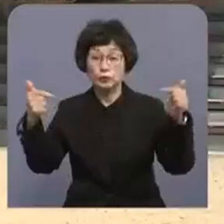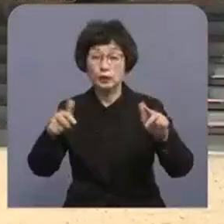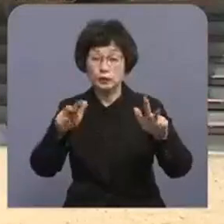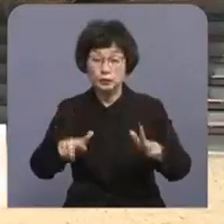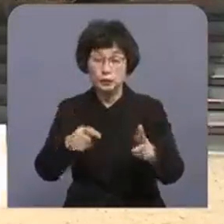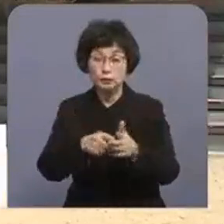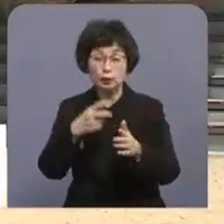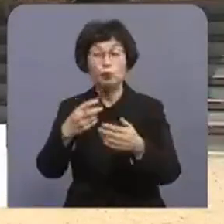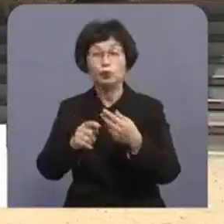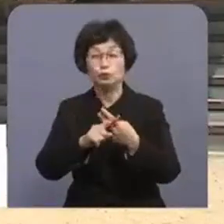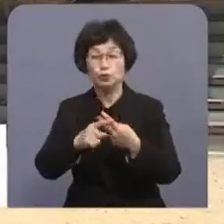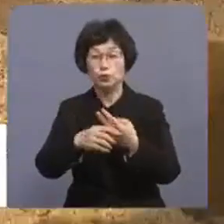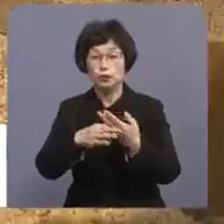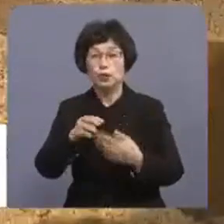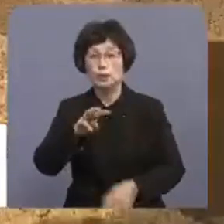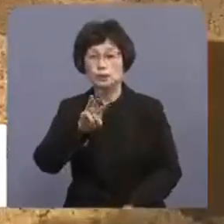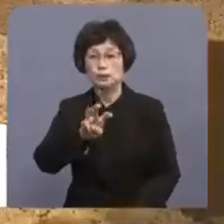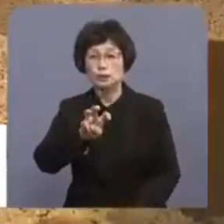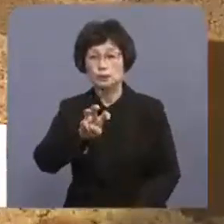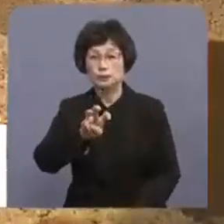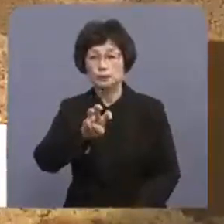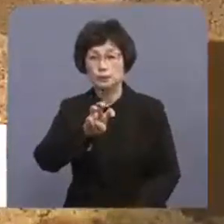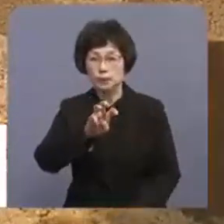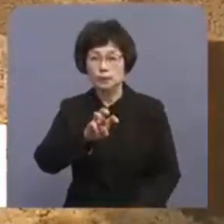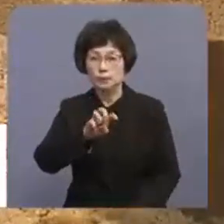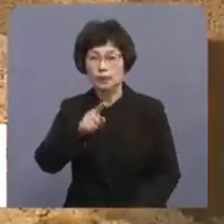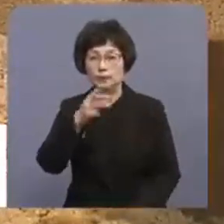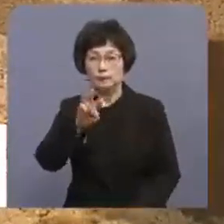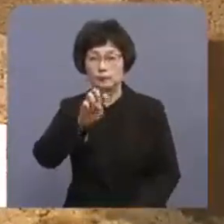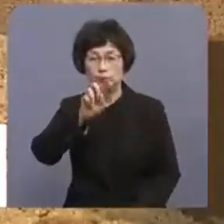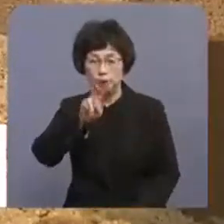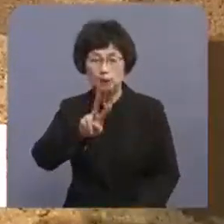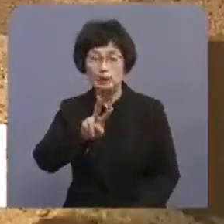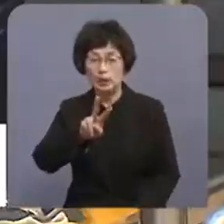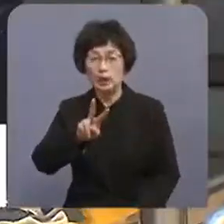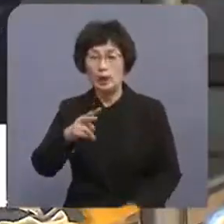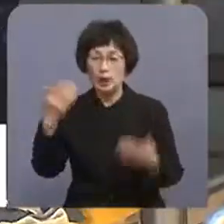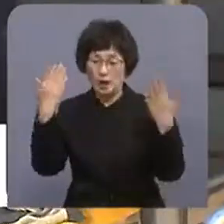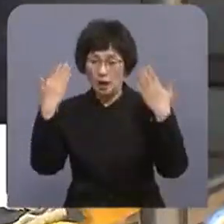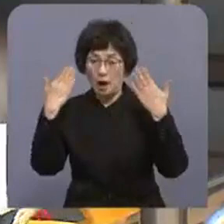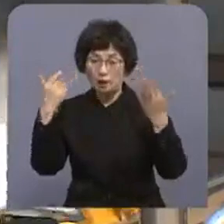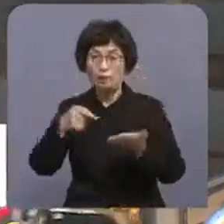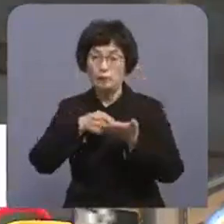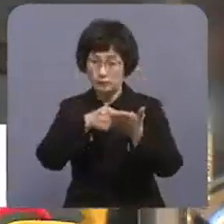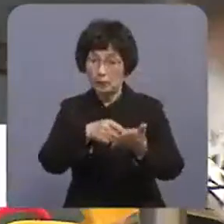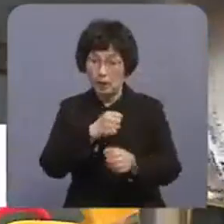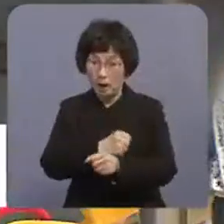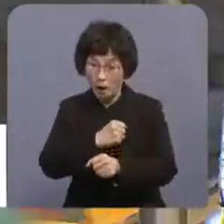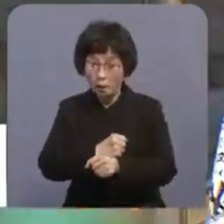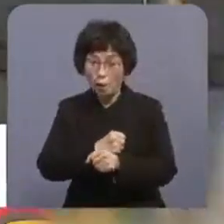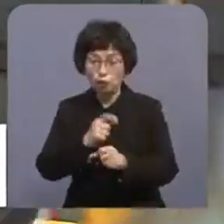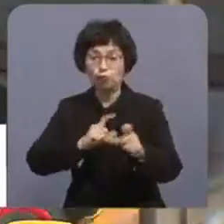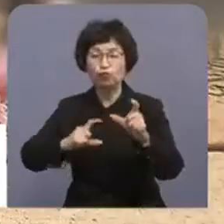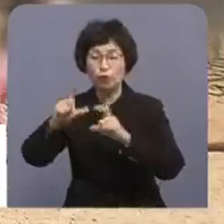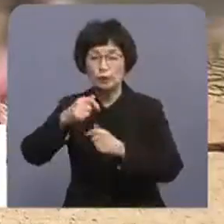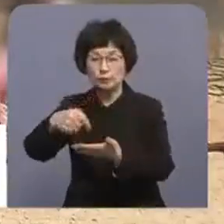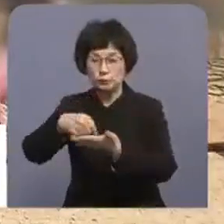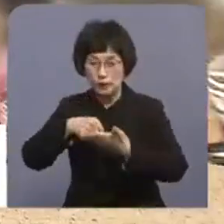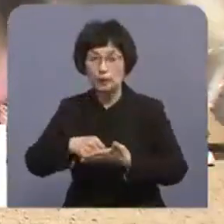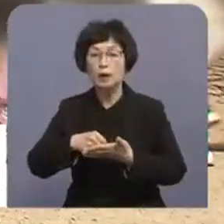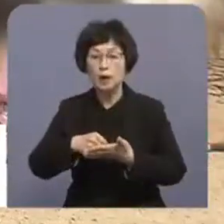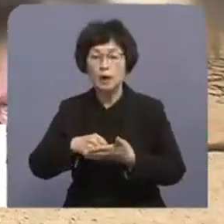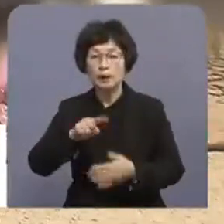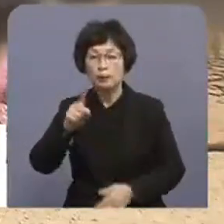전체 632개 학교 가운데 53%인 332개 학교가 참여하고 있고 추가 신청서를 접수한